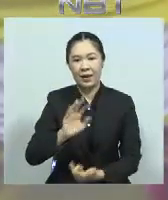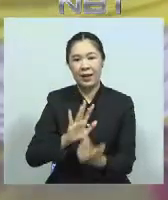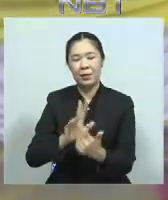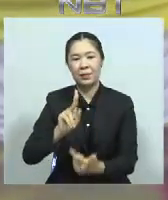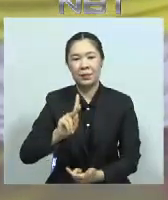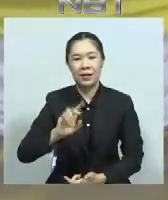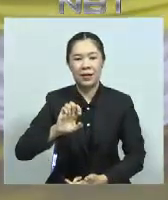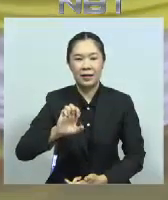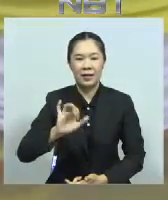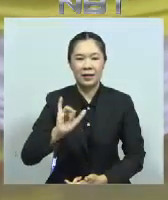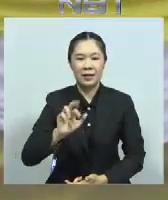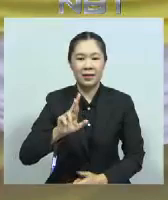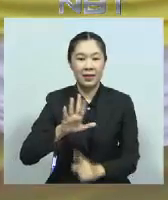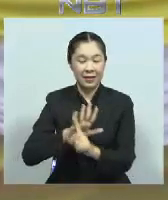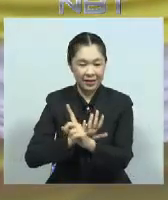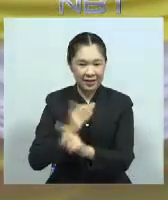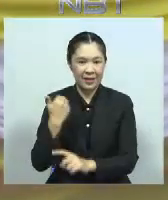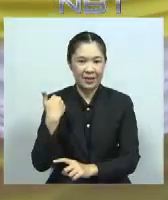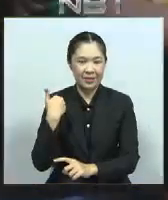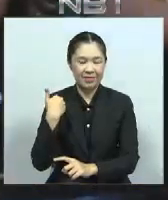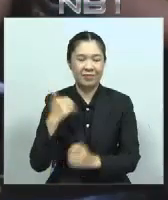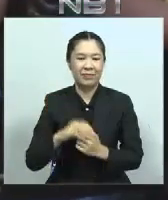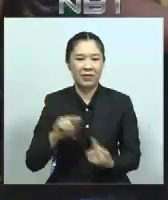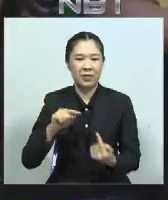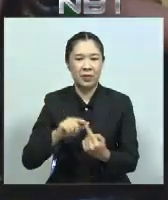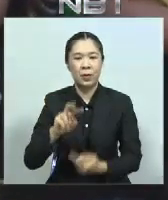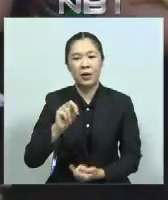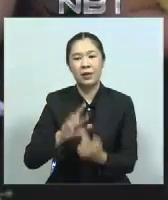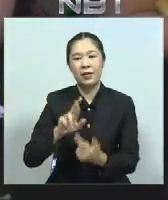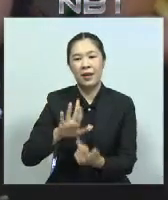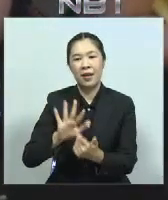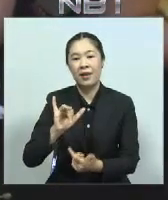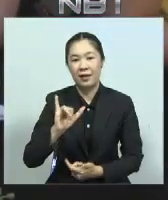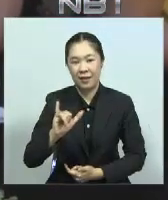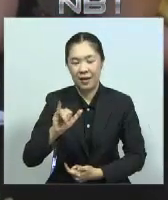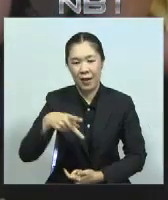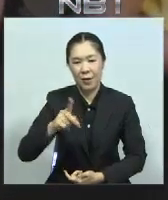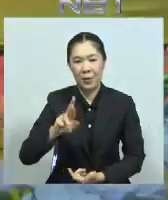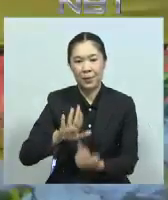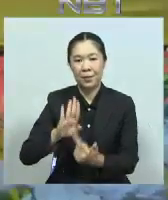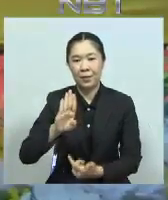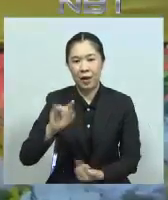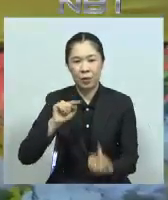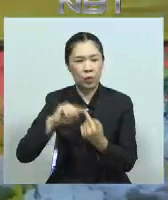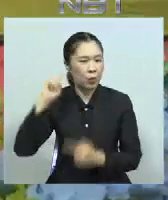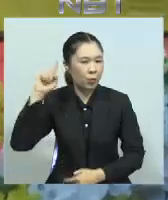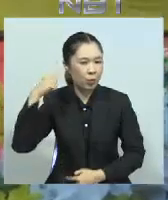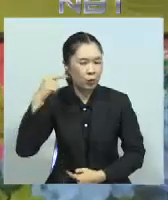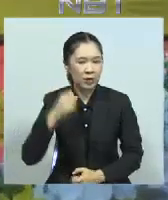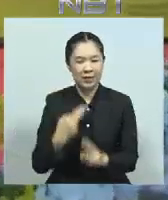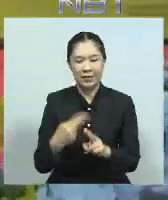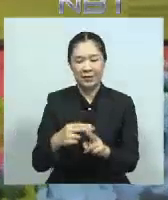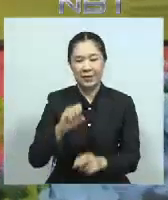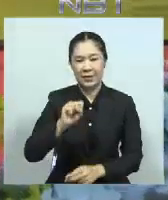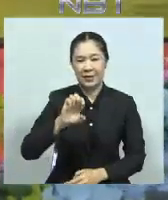มีมิ่งฟ้ารามาวตารตอนนารายณ์ปราบนนทกสัมมนักขาหึงลักษีดาถวายพล